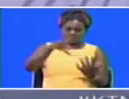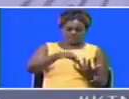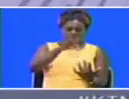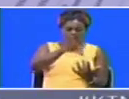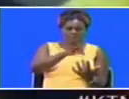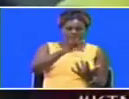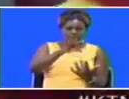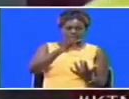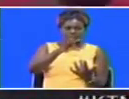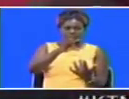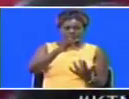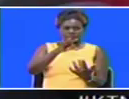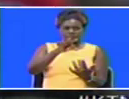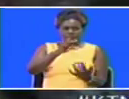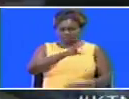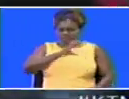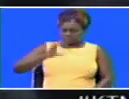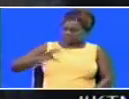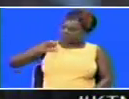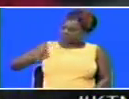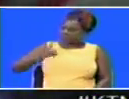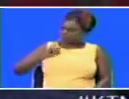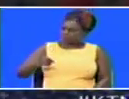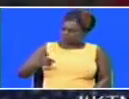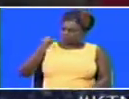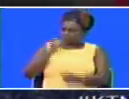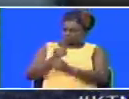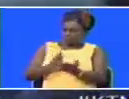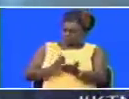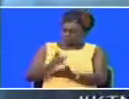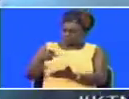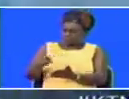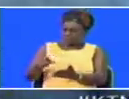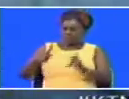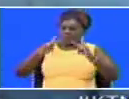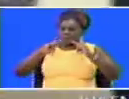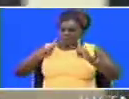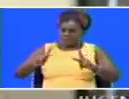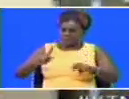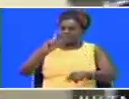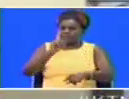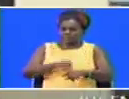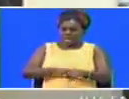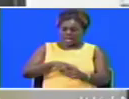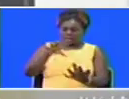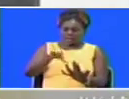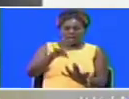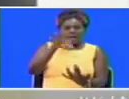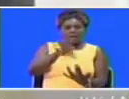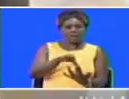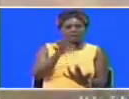vy Aida tume hiyo im Fiona vy kuhako ezi la kura ya